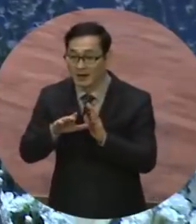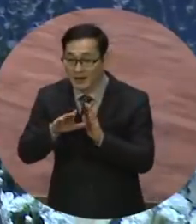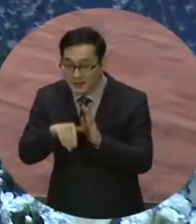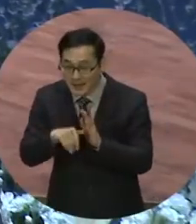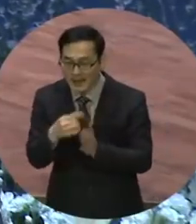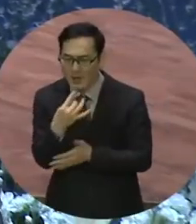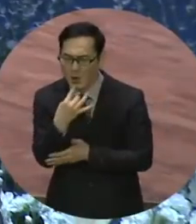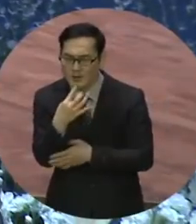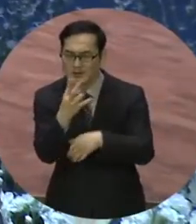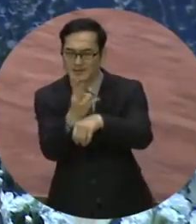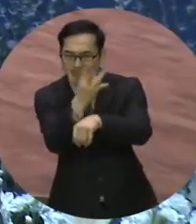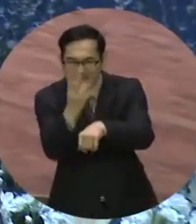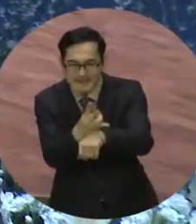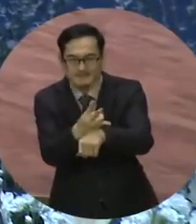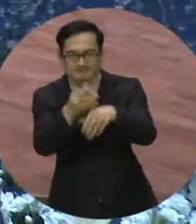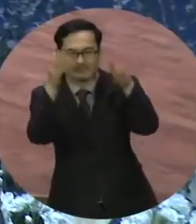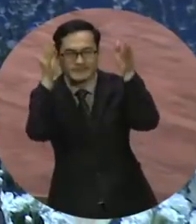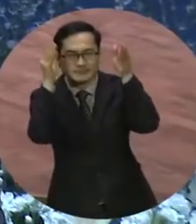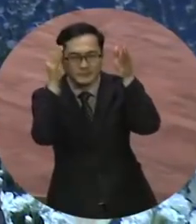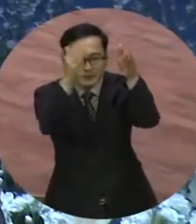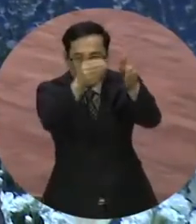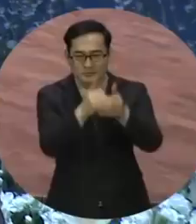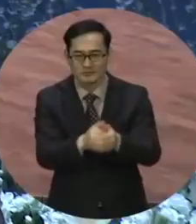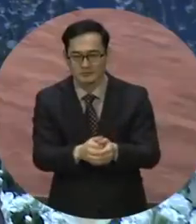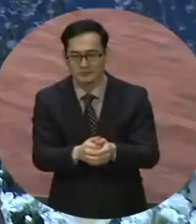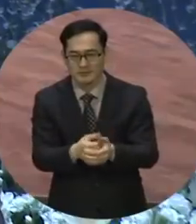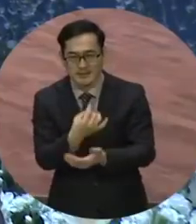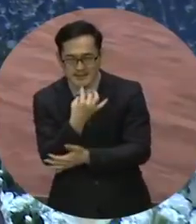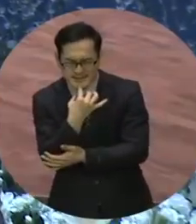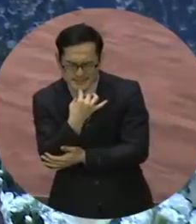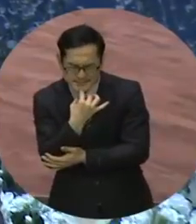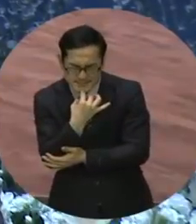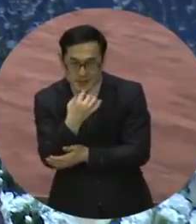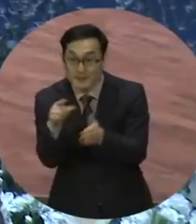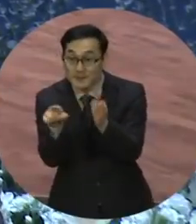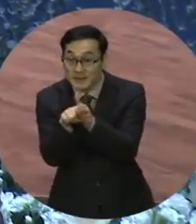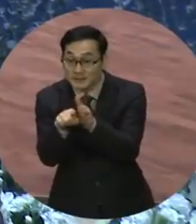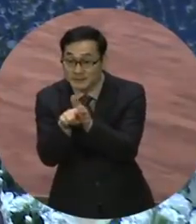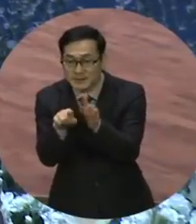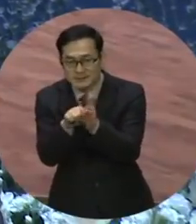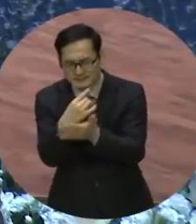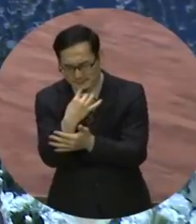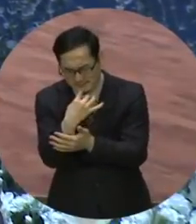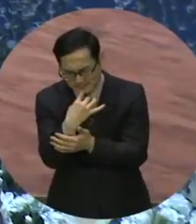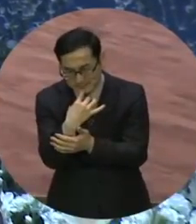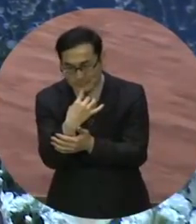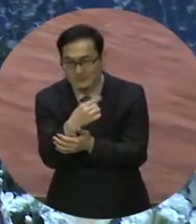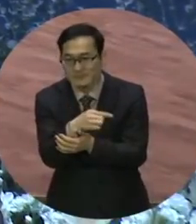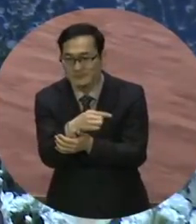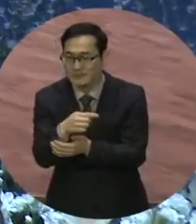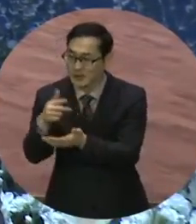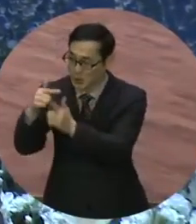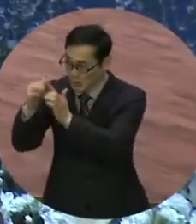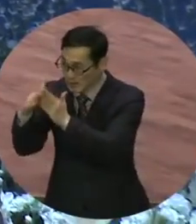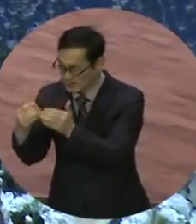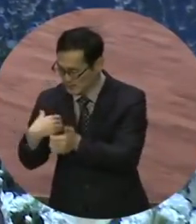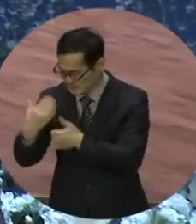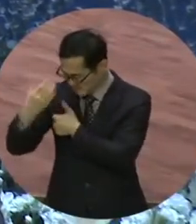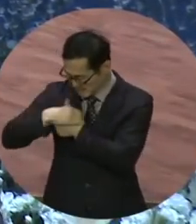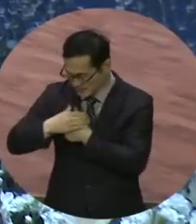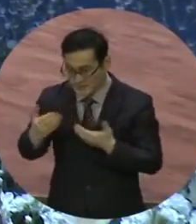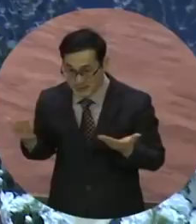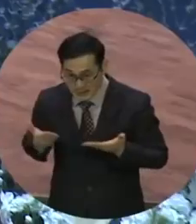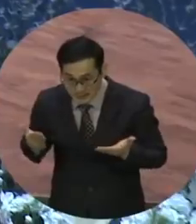오직 24시 그냥 올인한 신앙생활, 교회에서 맡겨주신 그 직분